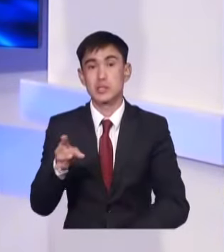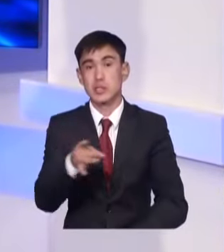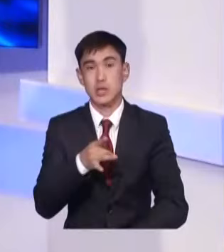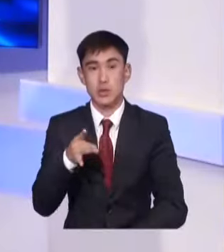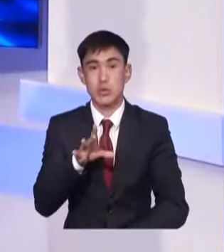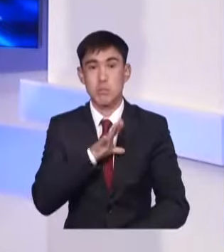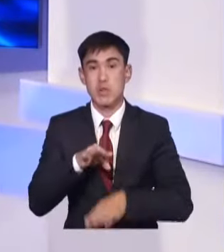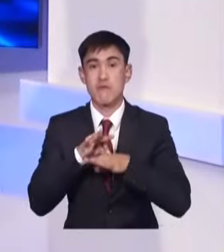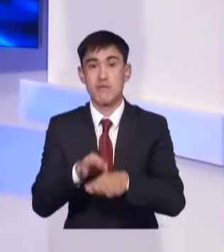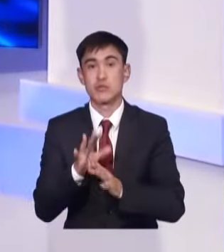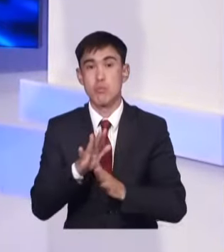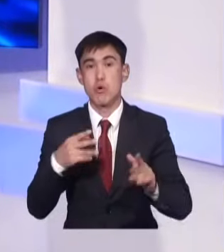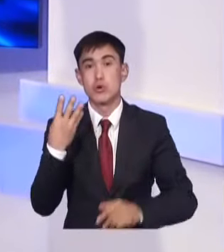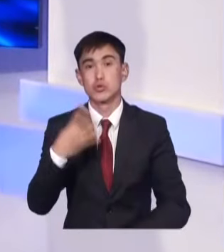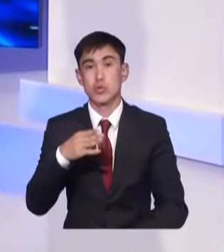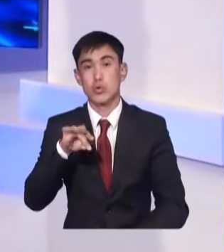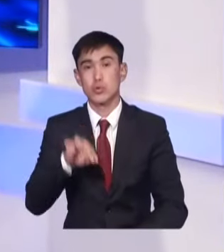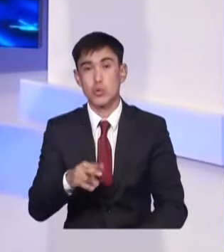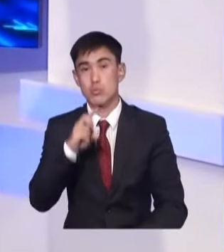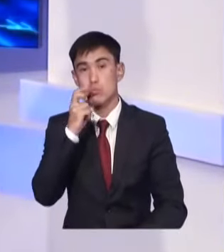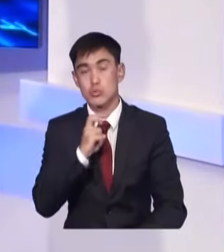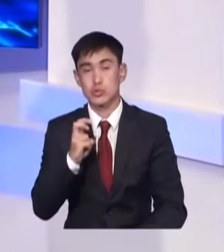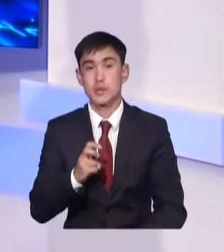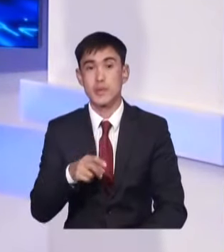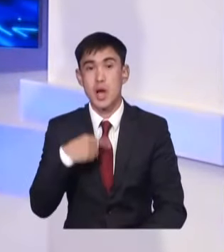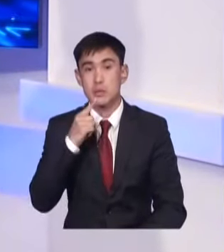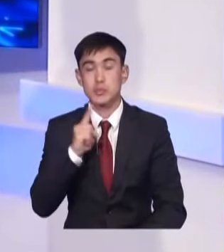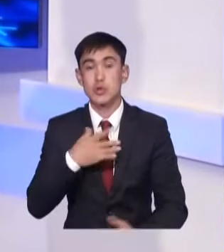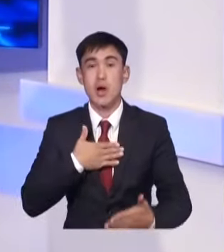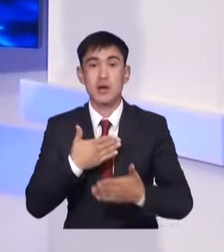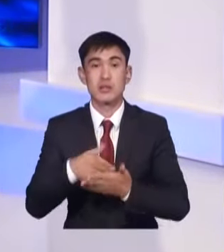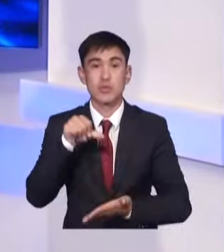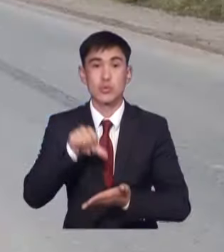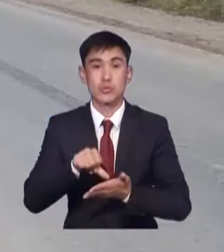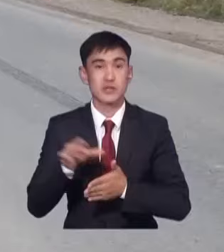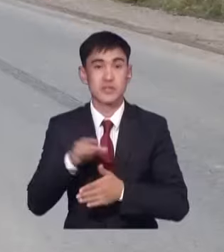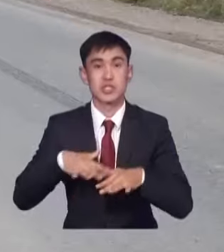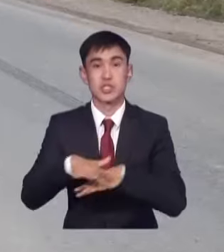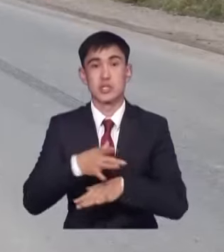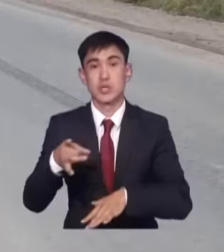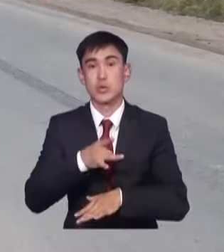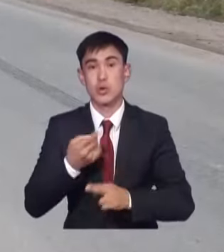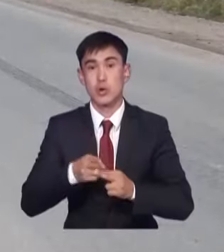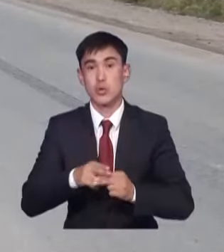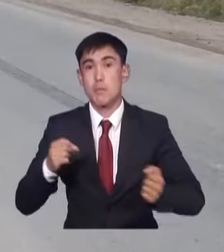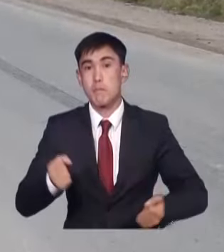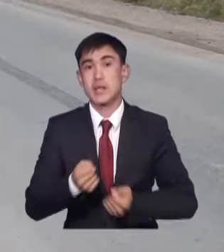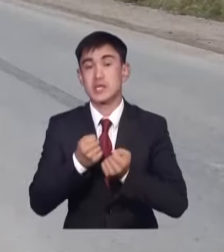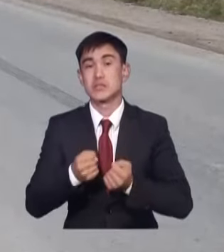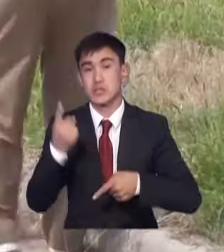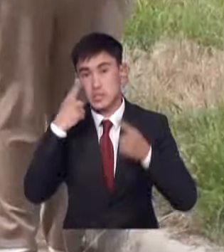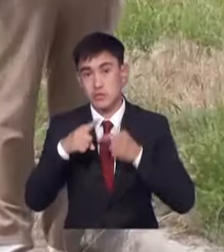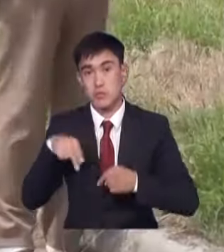территории карасайского района было вывезено более 40 тонн мусора стоит отметить активное участие всех жителей региона которые